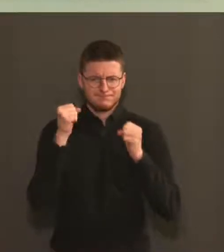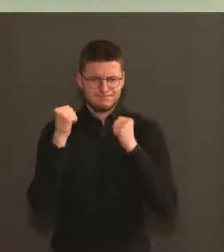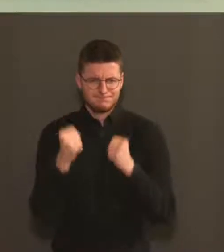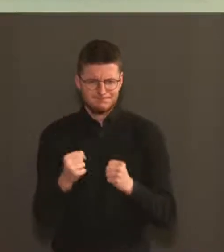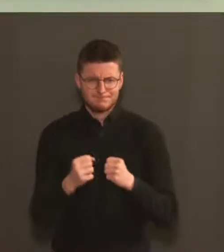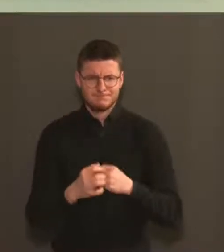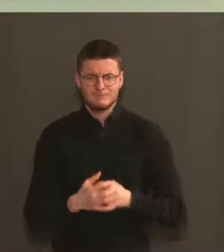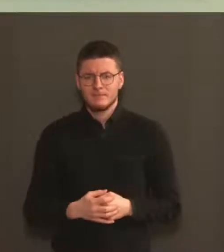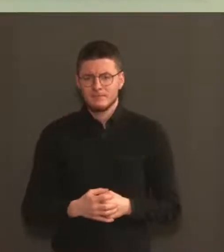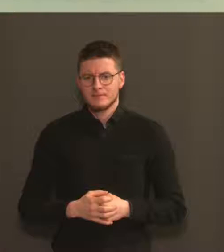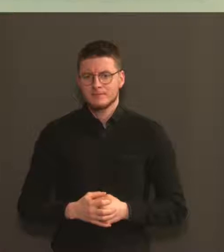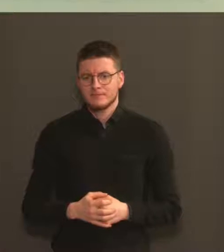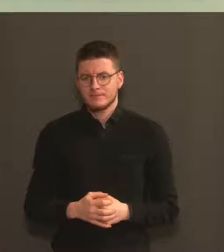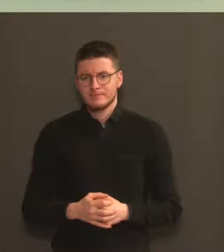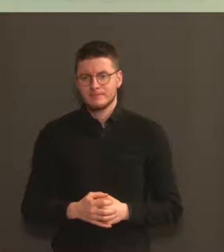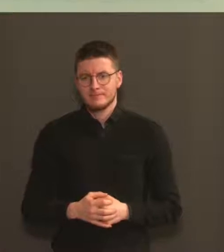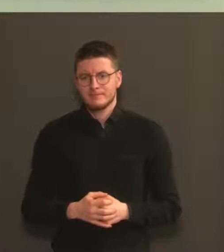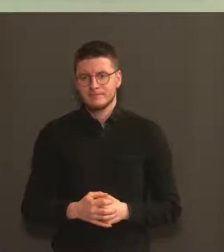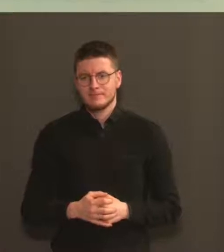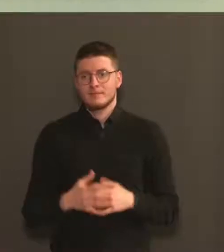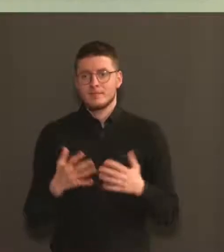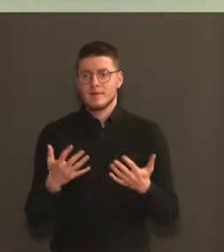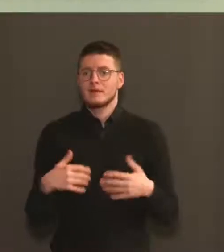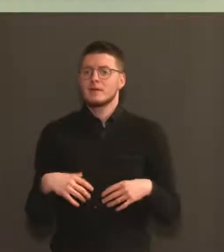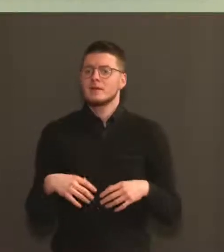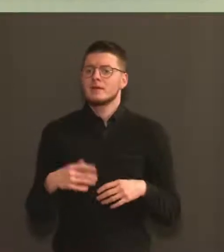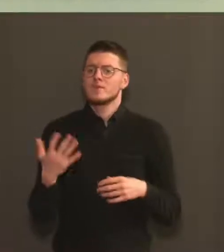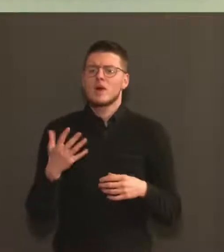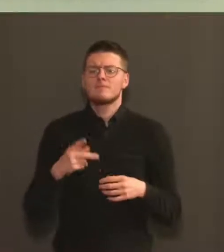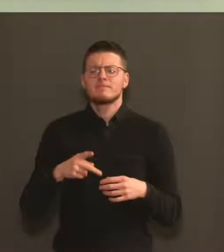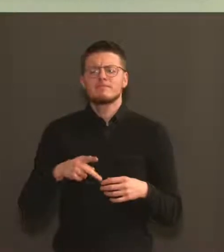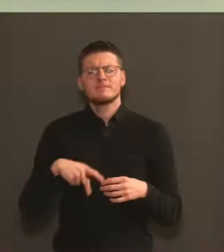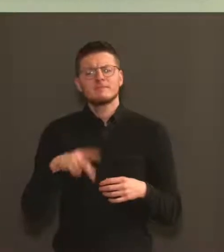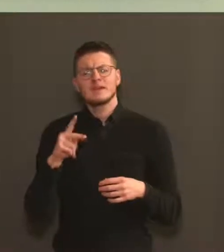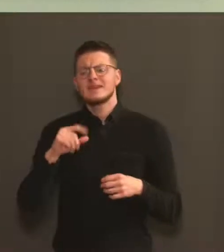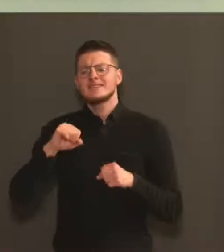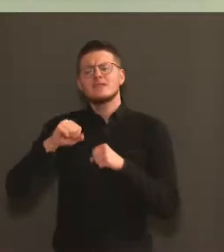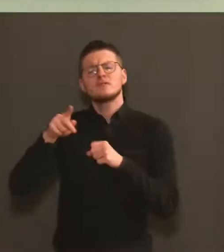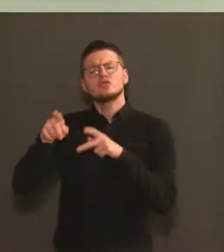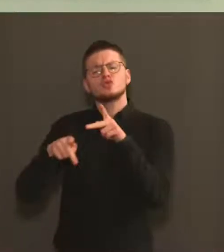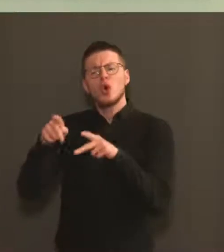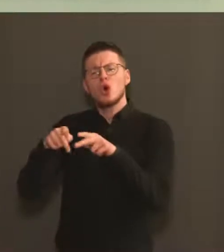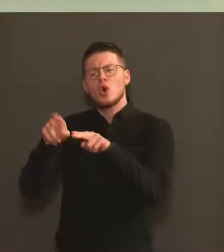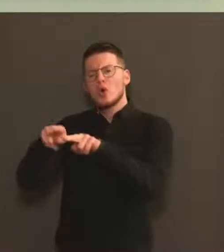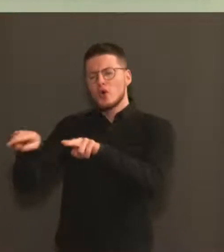De grootste bezetting op intensieve zorgen vinden we in de provincie Oost-Vlaanderen.